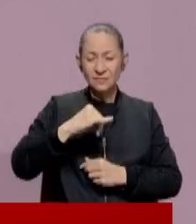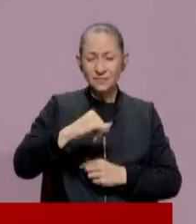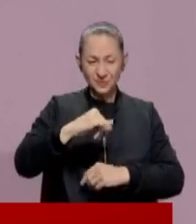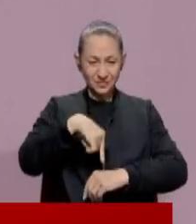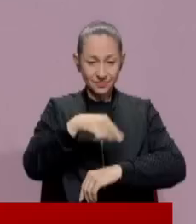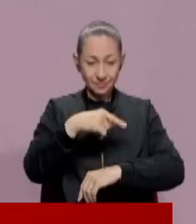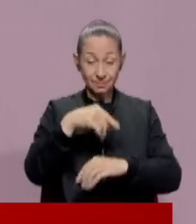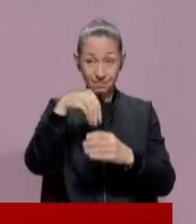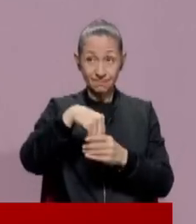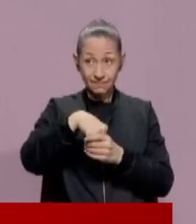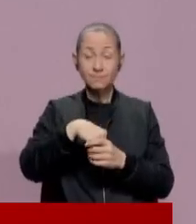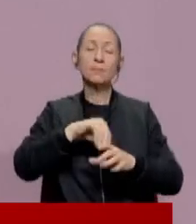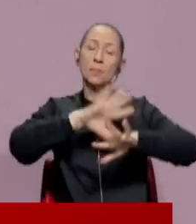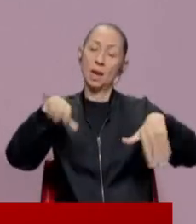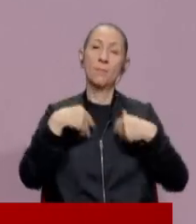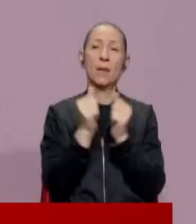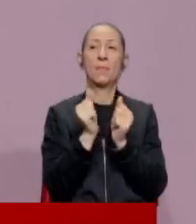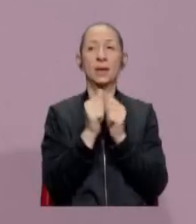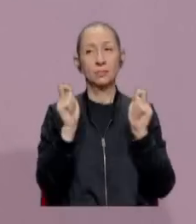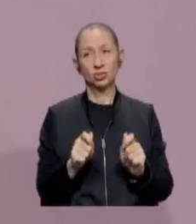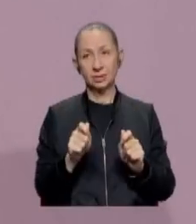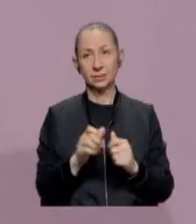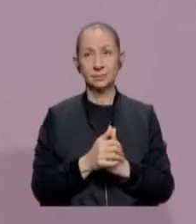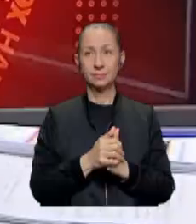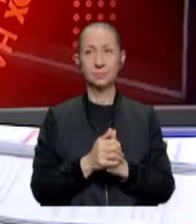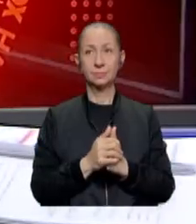bir zaman diliminde hep birlikte çıkaracağız